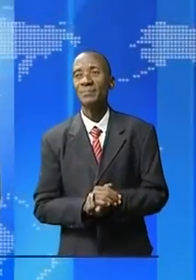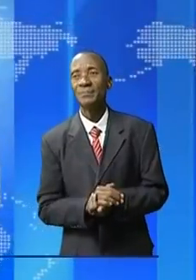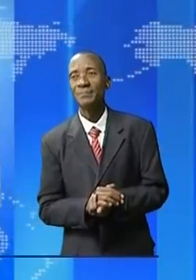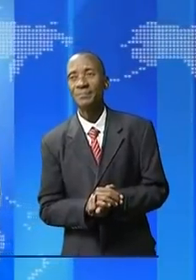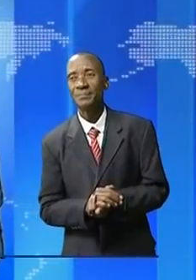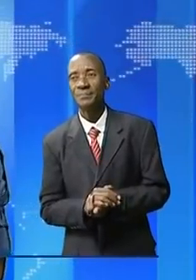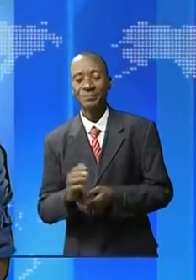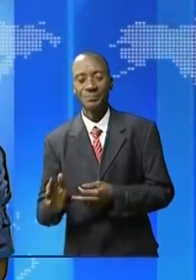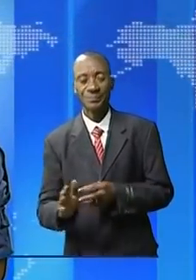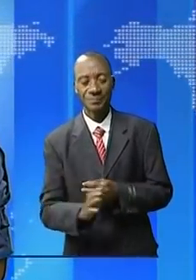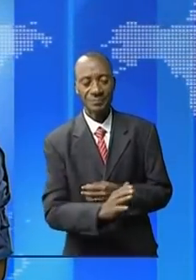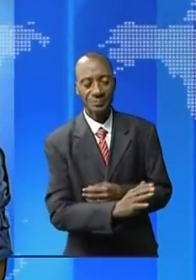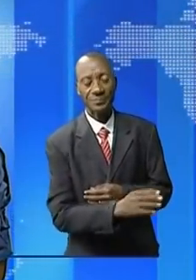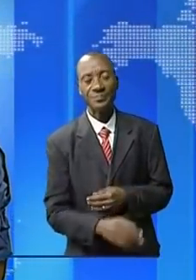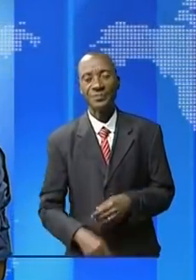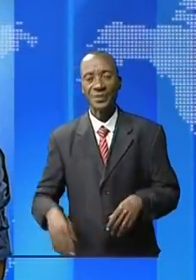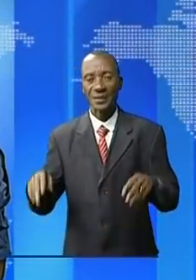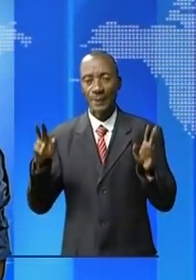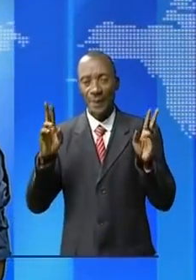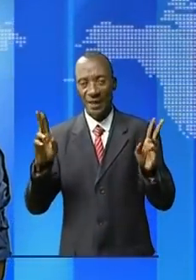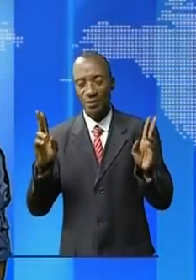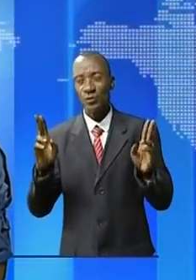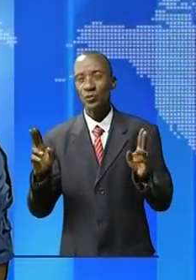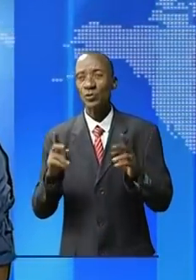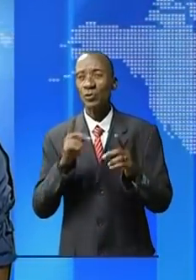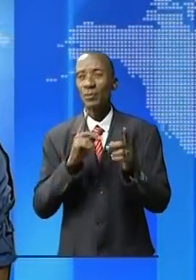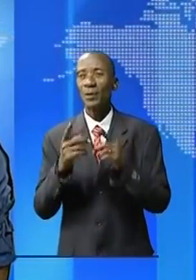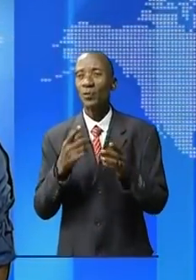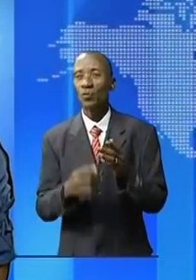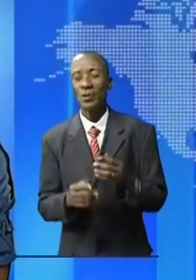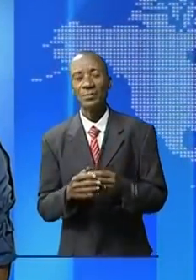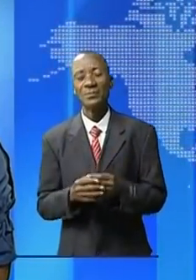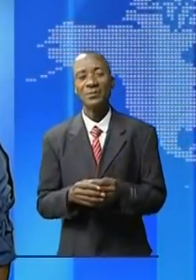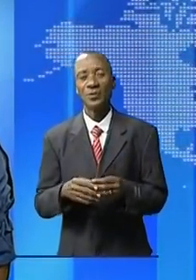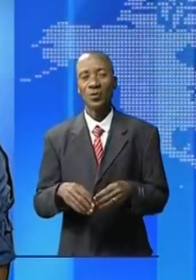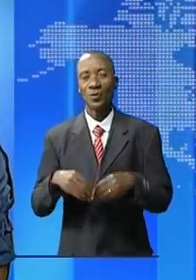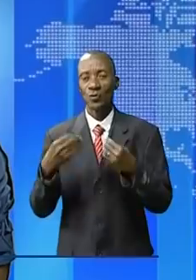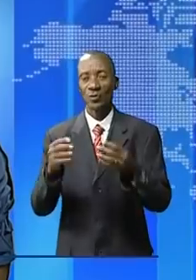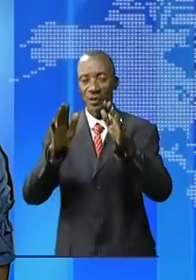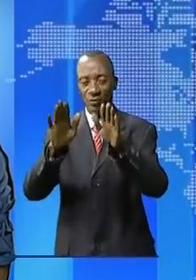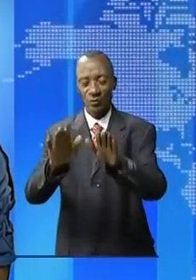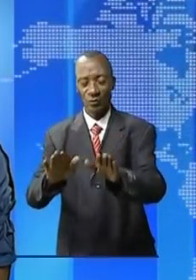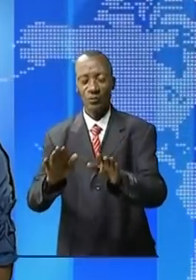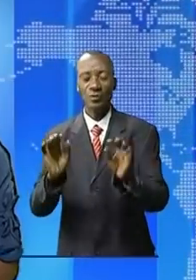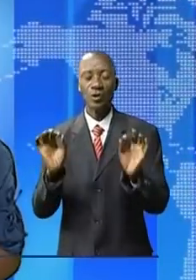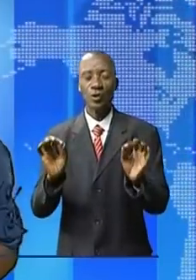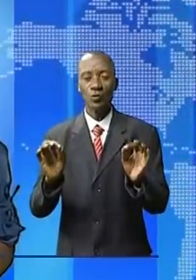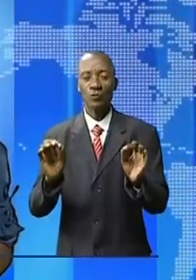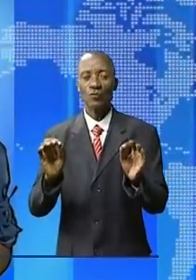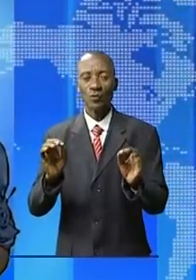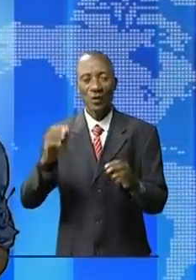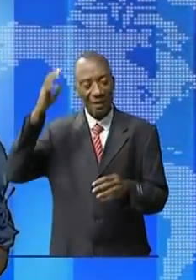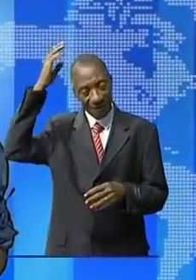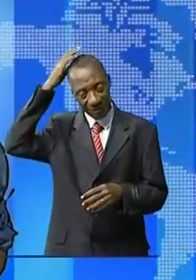religion, de nouveaux évêques pour les églises membres de l'Union sacrée des églises du Congo, de diacres ont